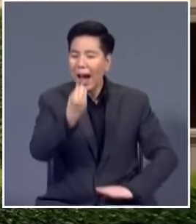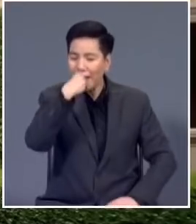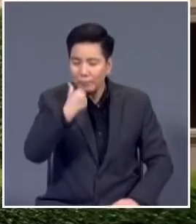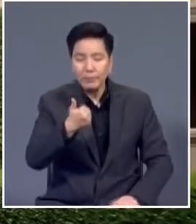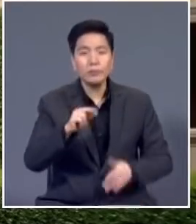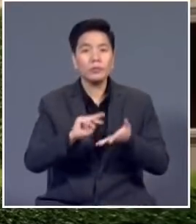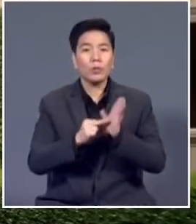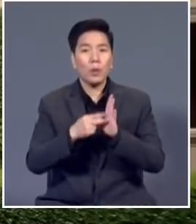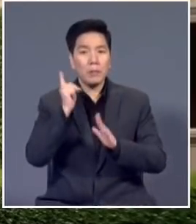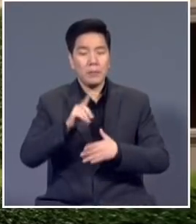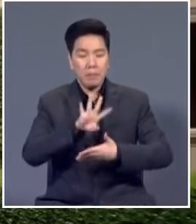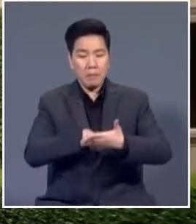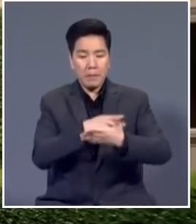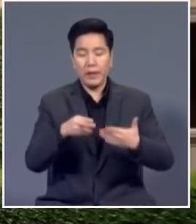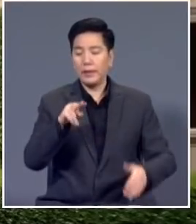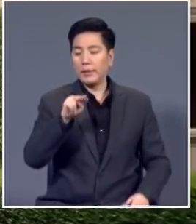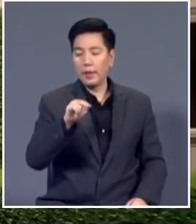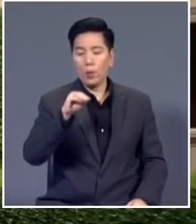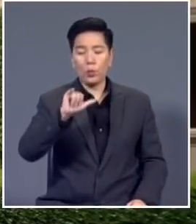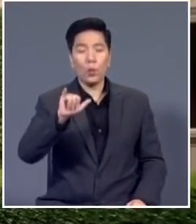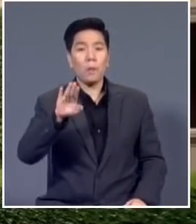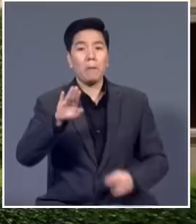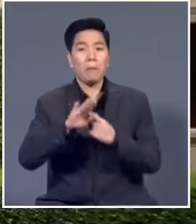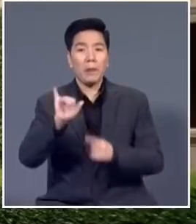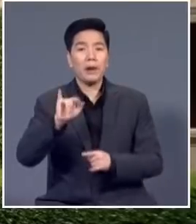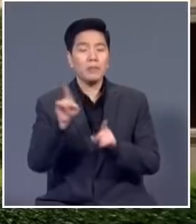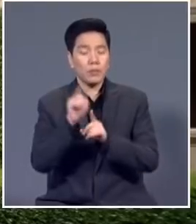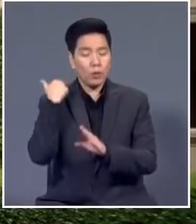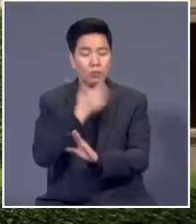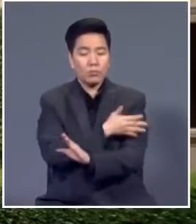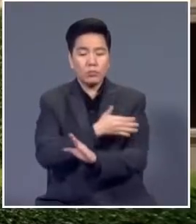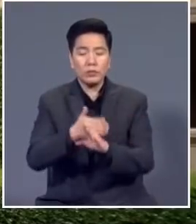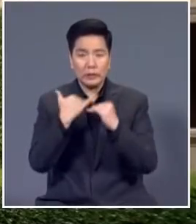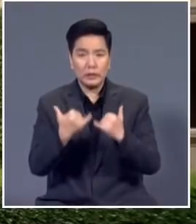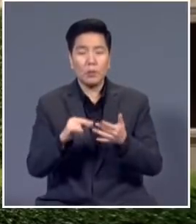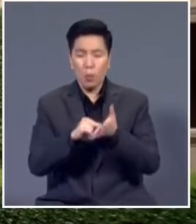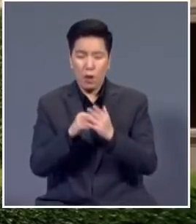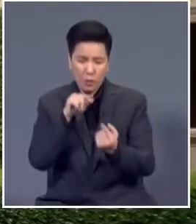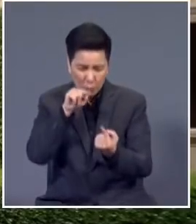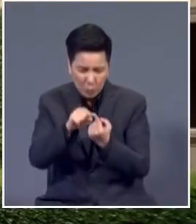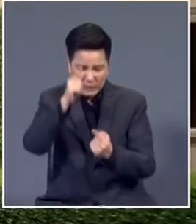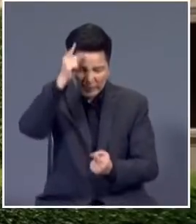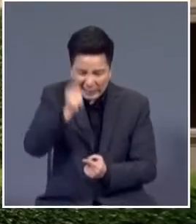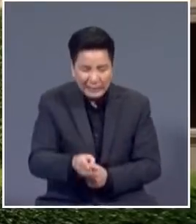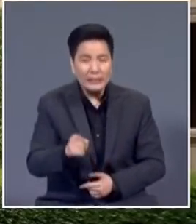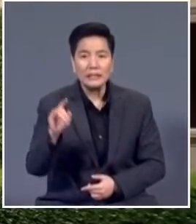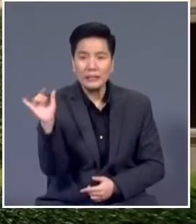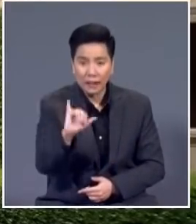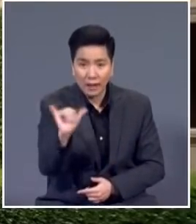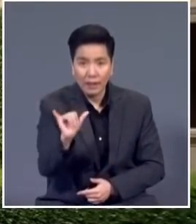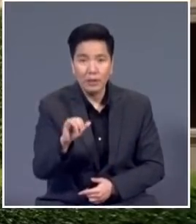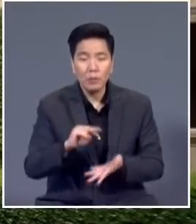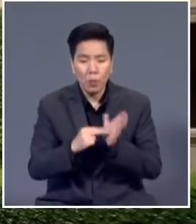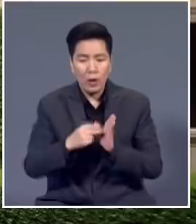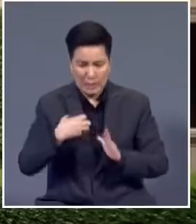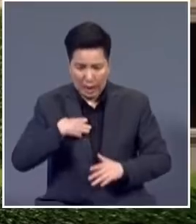บายของที่ผ่านมานะครับซึ่งมันอาจจะไม่ใช่ความต้องการที่แท้จริงอาจจะทำเพียงเพื่อต้องการ